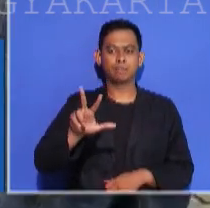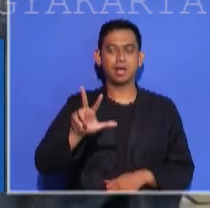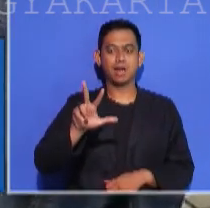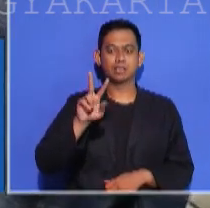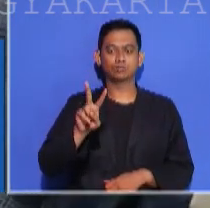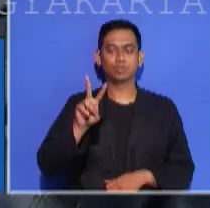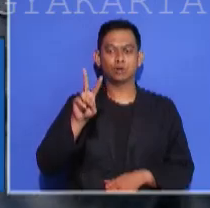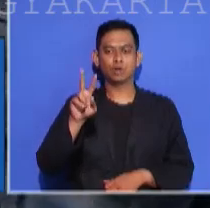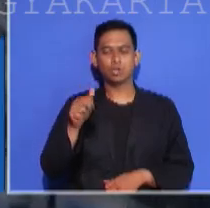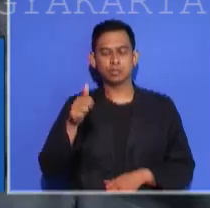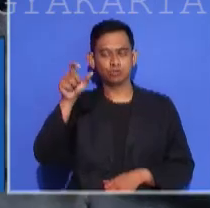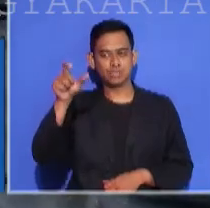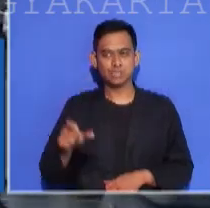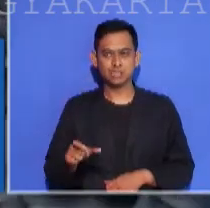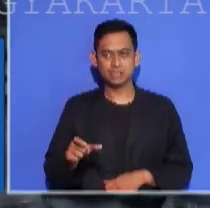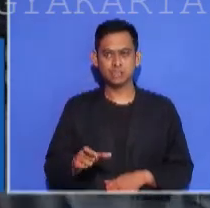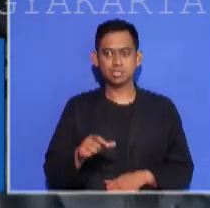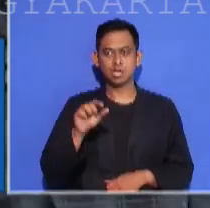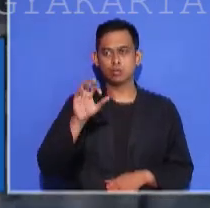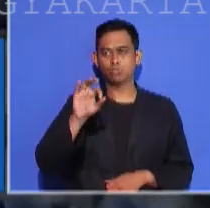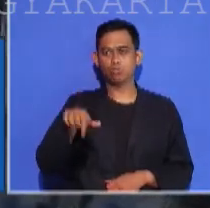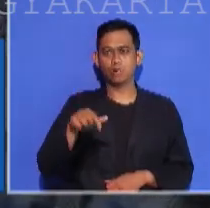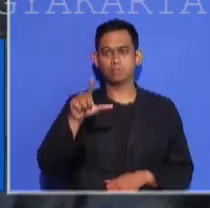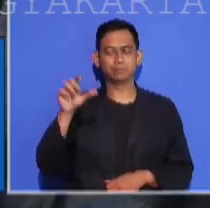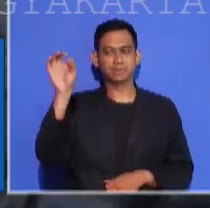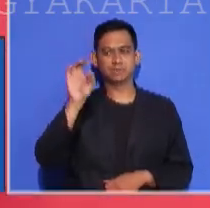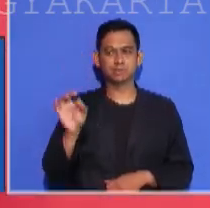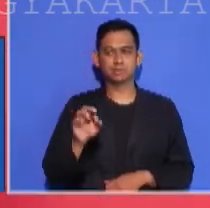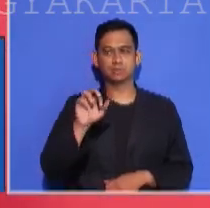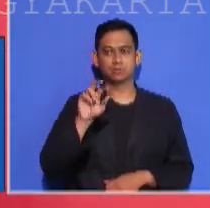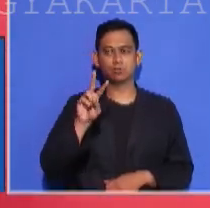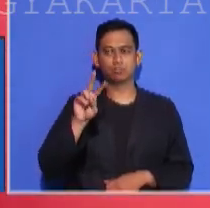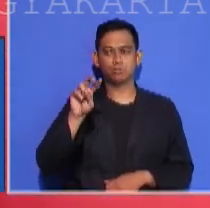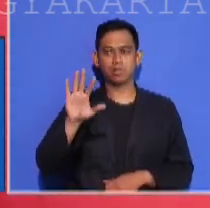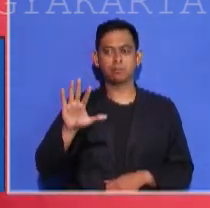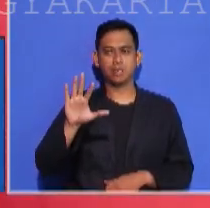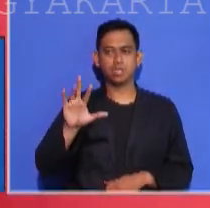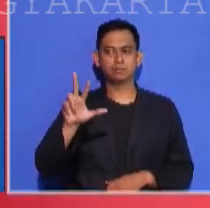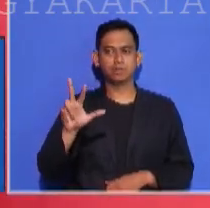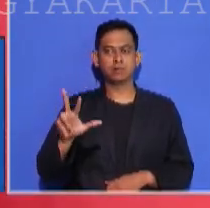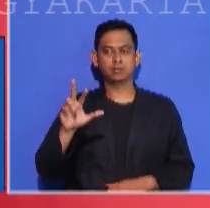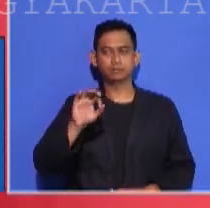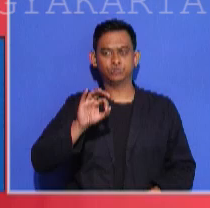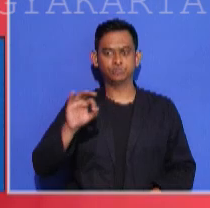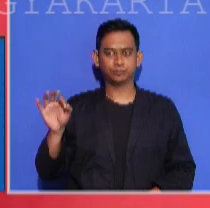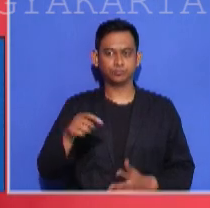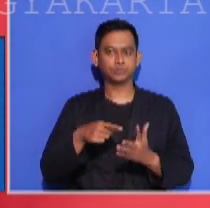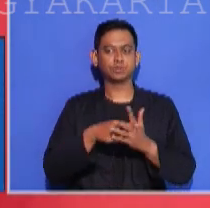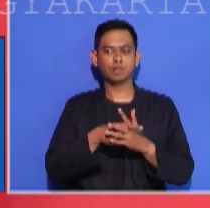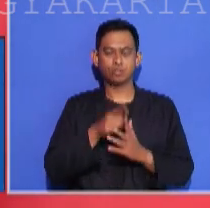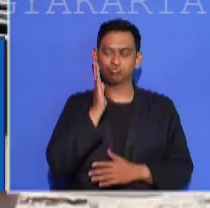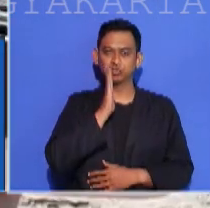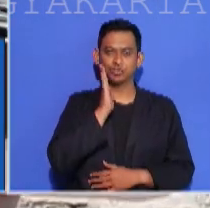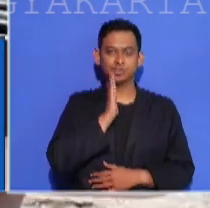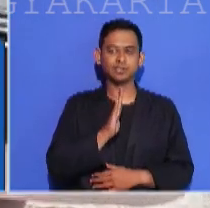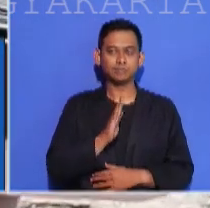321.826 orang dan tersisa 0,77% atau 2.485 pemilih pemula yang belum melakukan